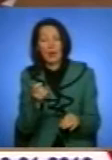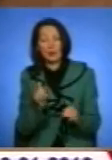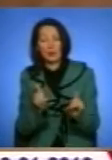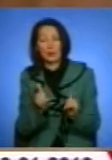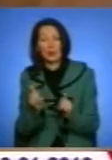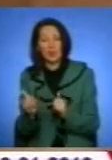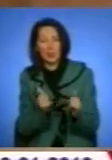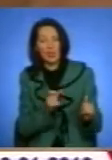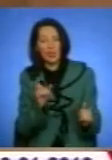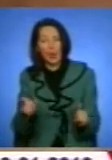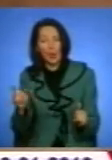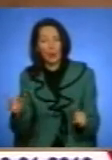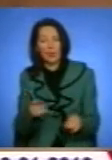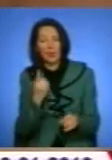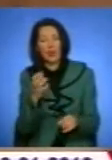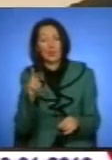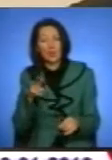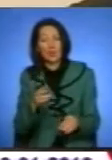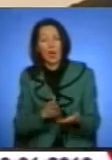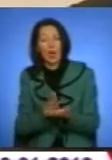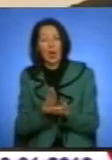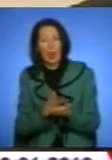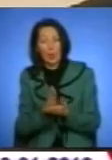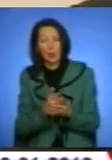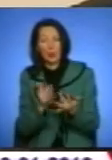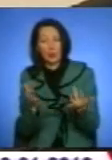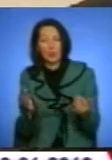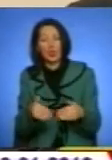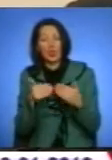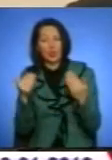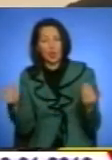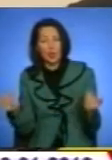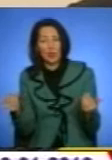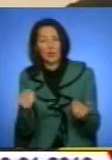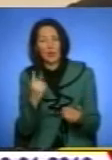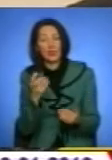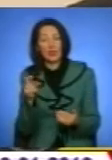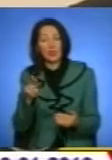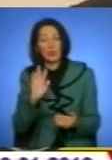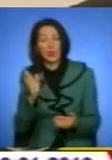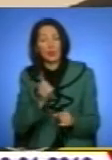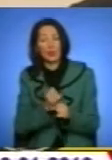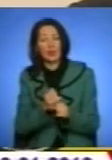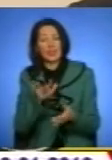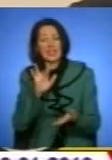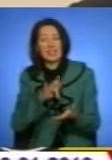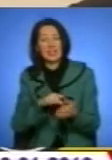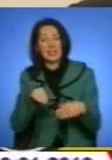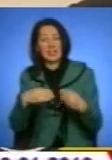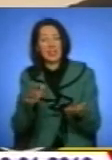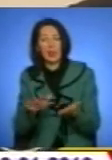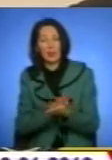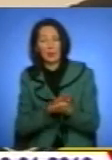кількість юридичних послуг розширюється. У нас буде з 1 січня працювати центр надання безоплатної